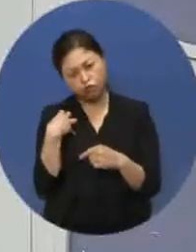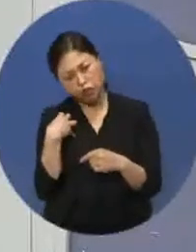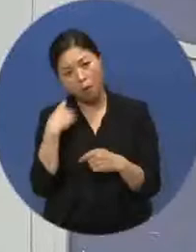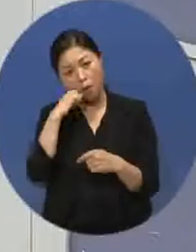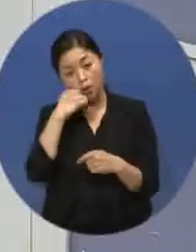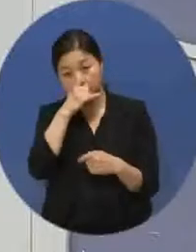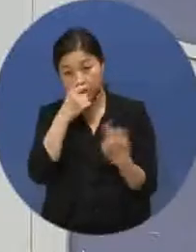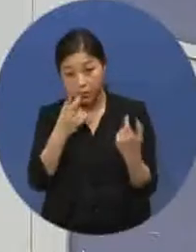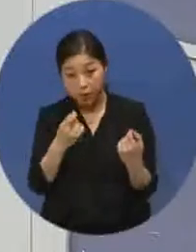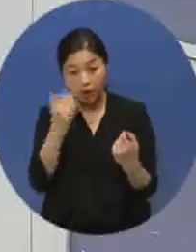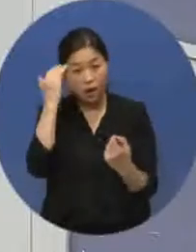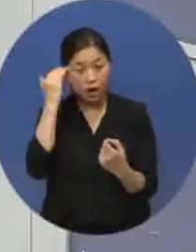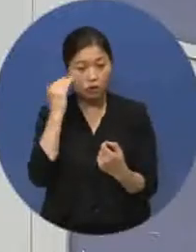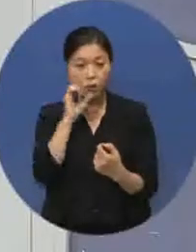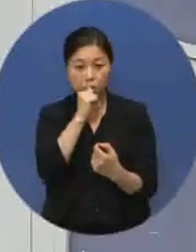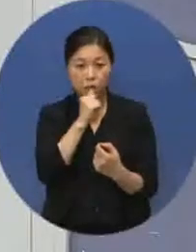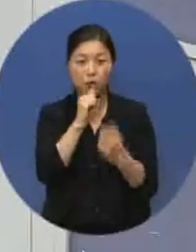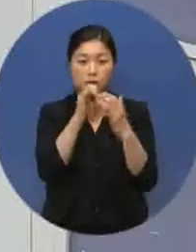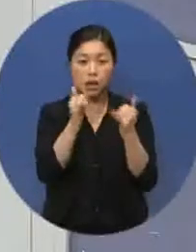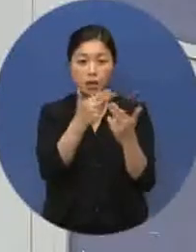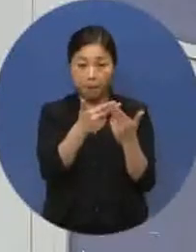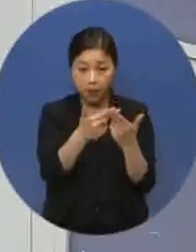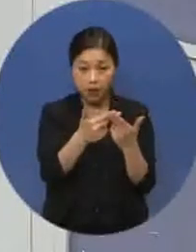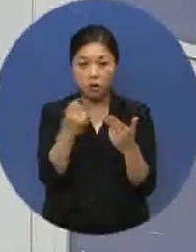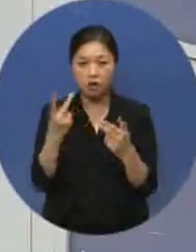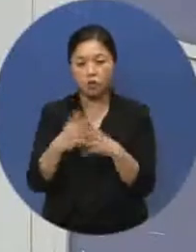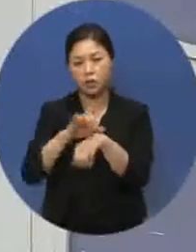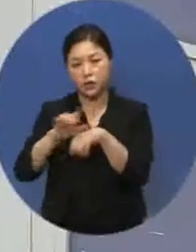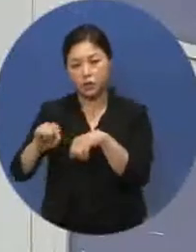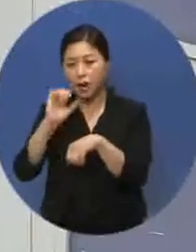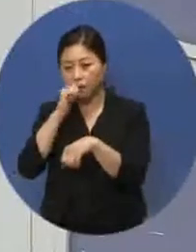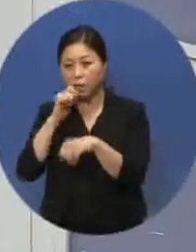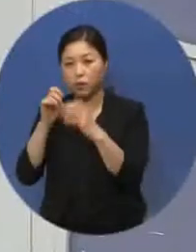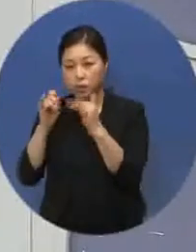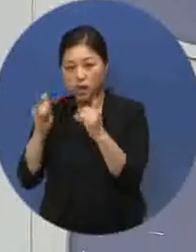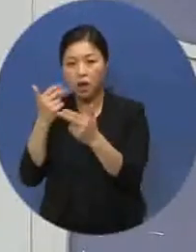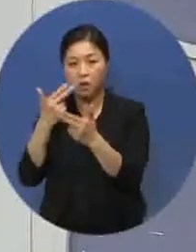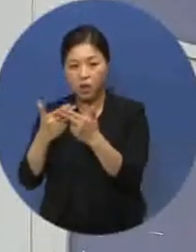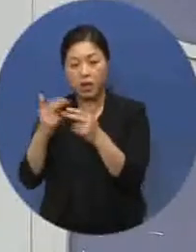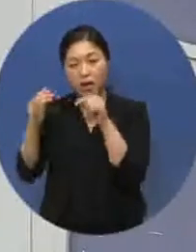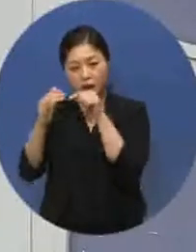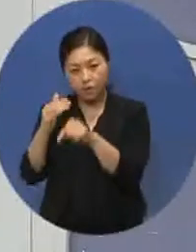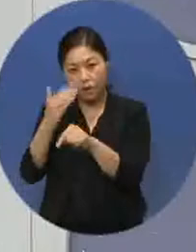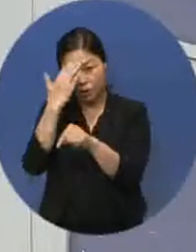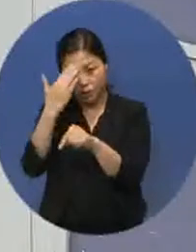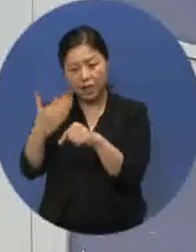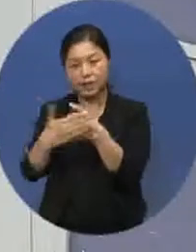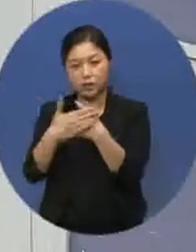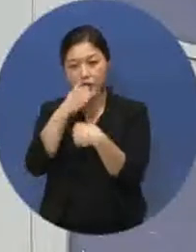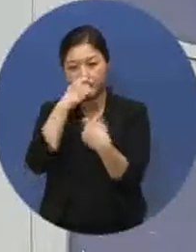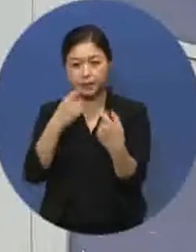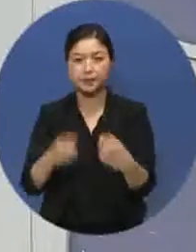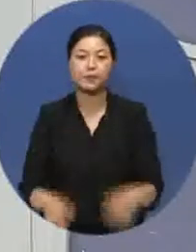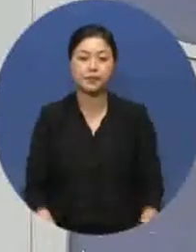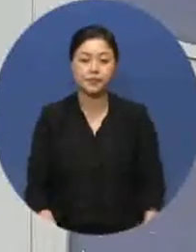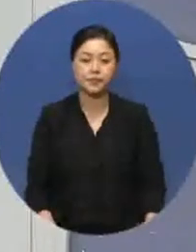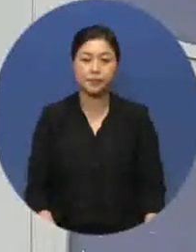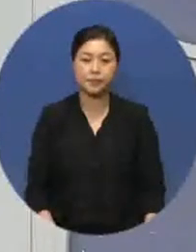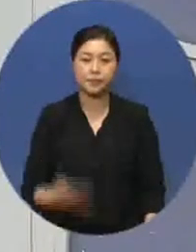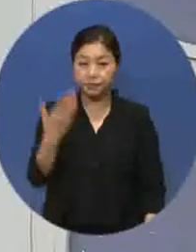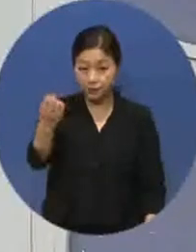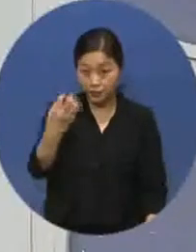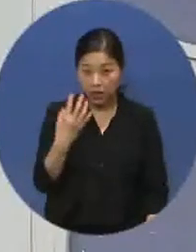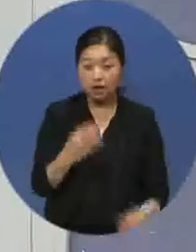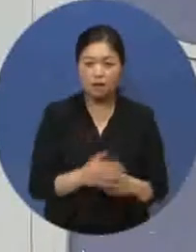어려우시다면 대한변호사협회나 각 지방변호사회를 방문해 주시면 저희가 법률 구조를 해드리겠습니다. 그러니까 지금 말씀하는 걸로는